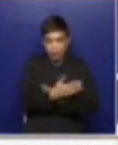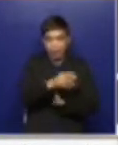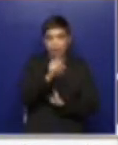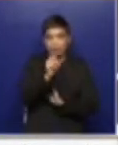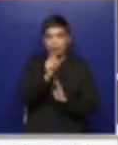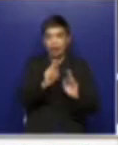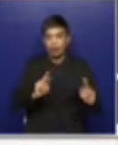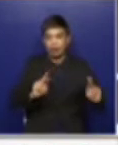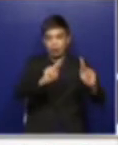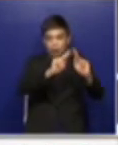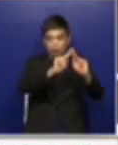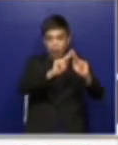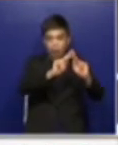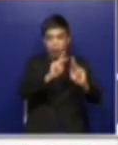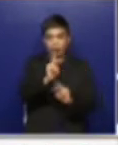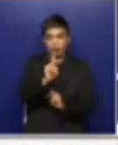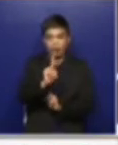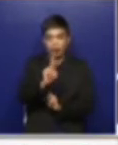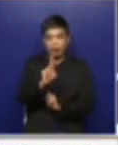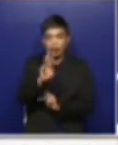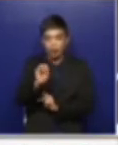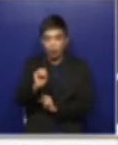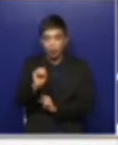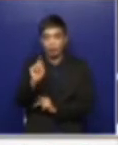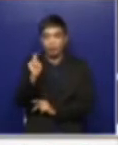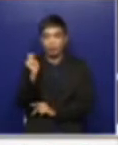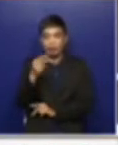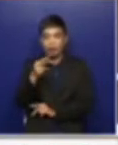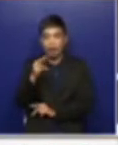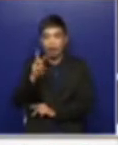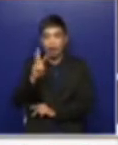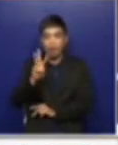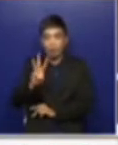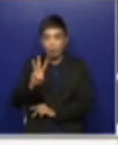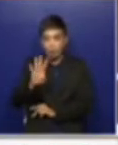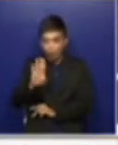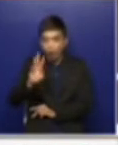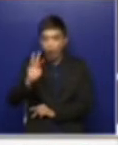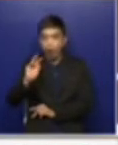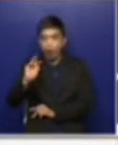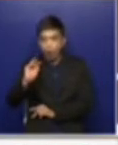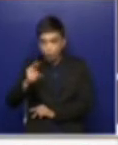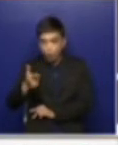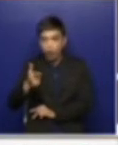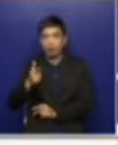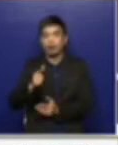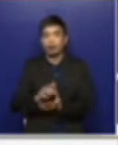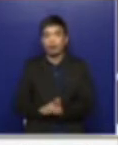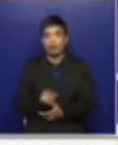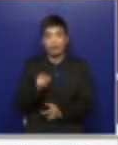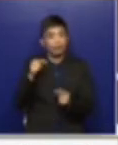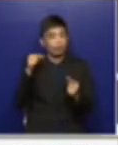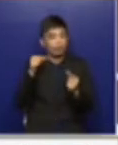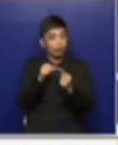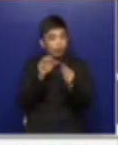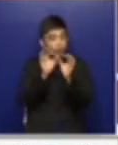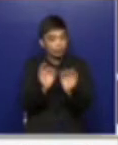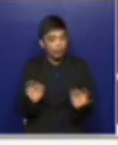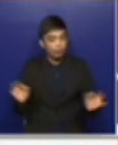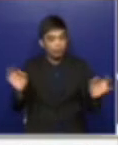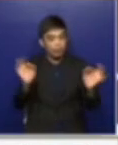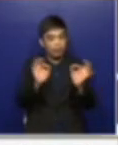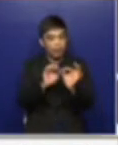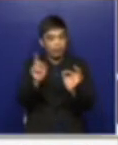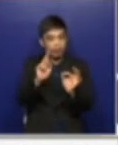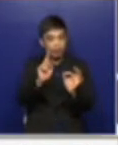บับที่รัฐสภากำลังพิจารณาอยู่นี้สาระสำคัญก็คือให้ตั้ง